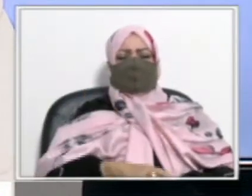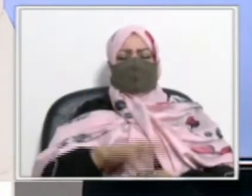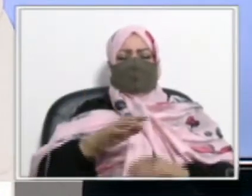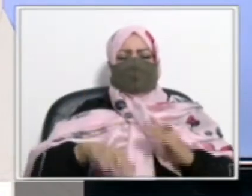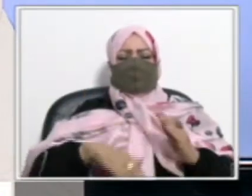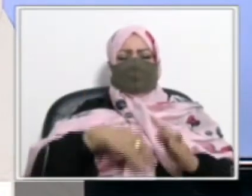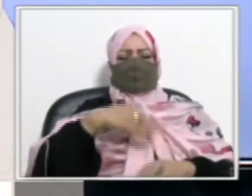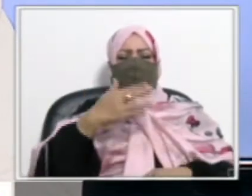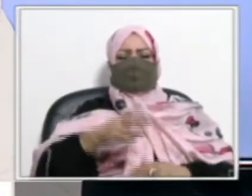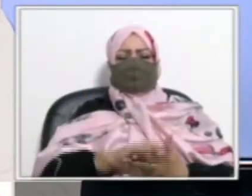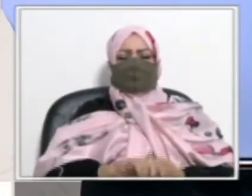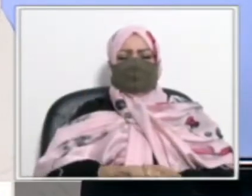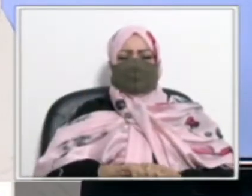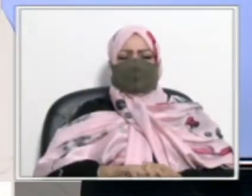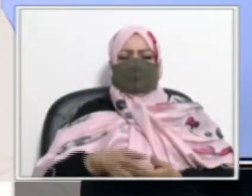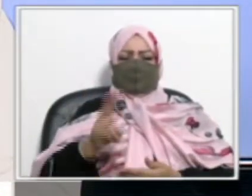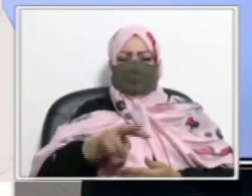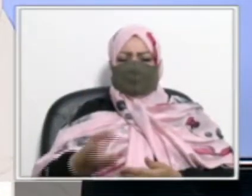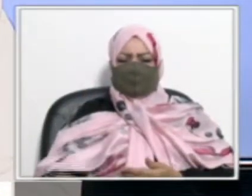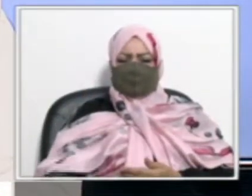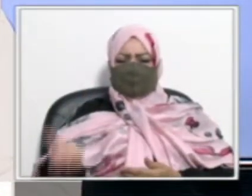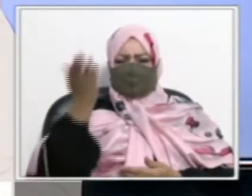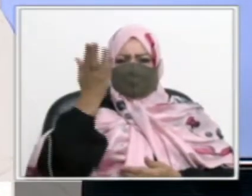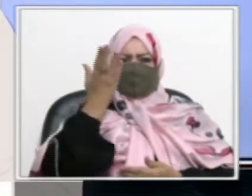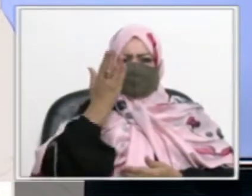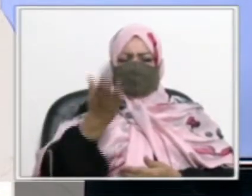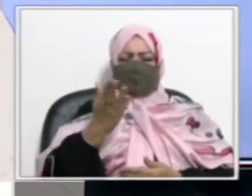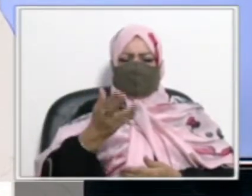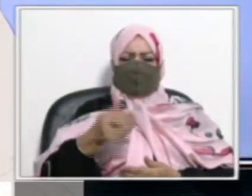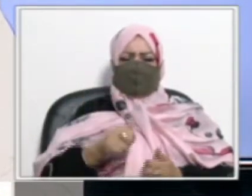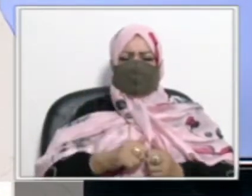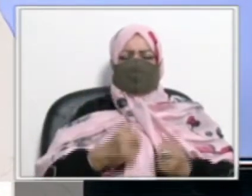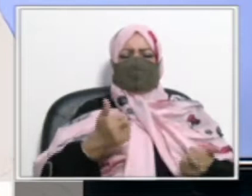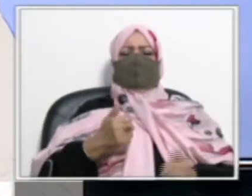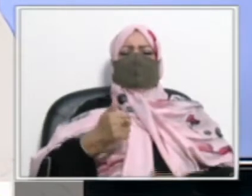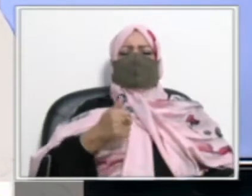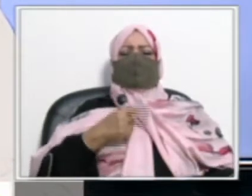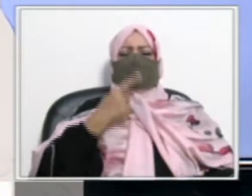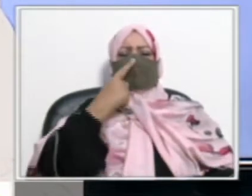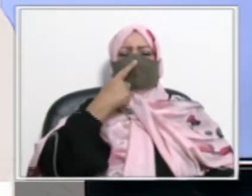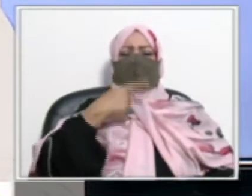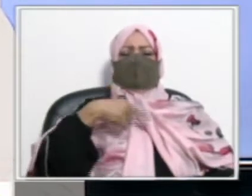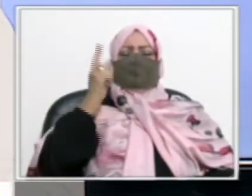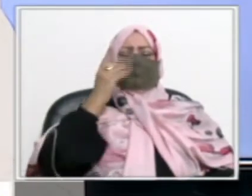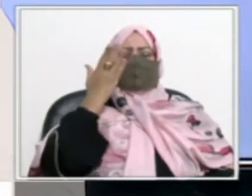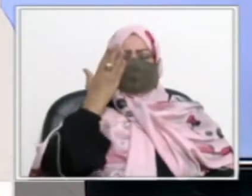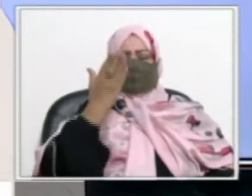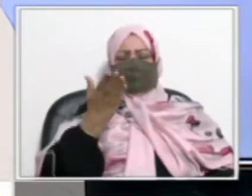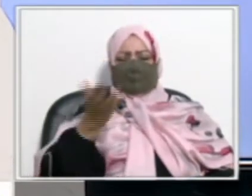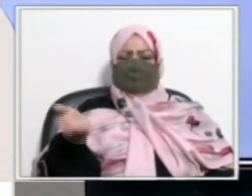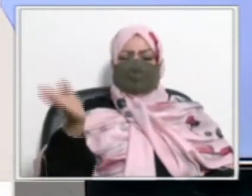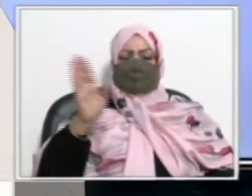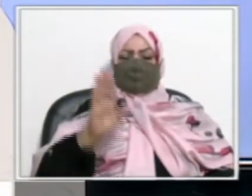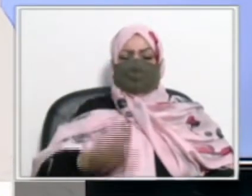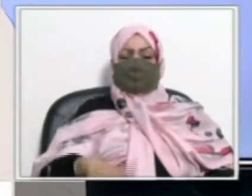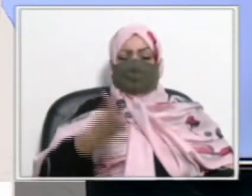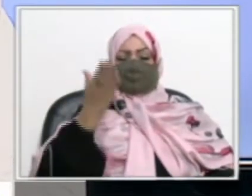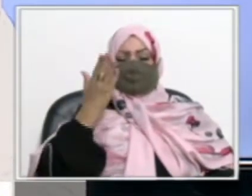سيموتون ويكونون هباء منثورا كما يظنه أهل الجاهلية من قبل، وظنوا أنهم لن